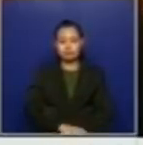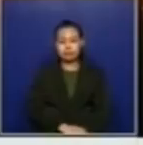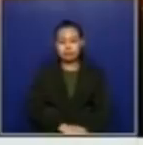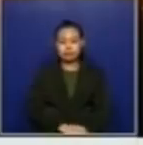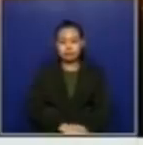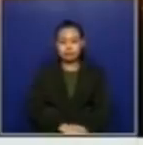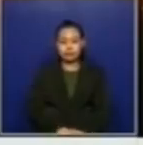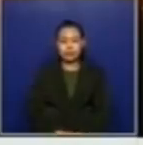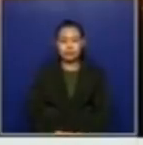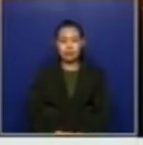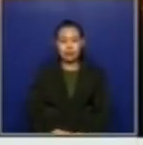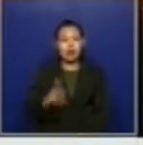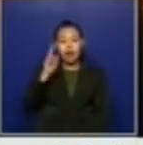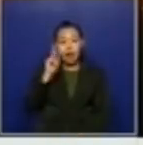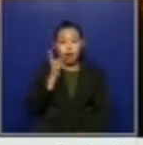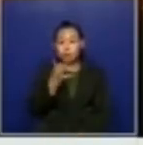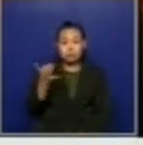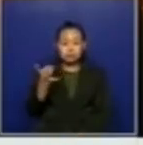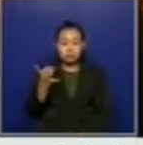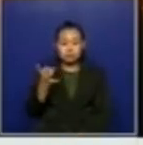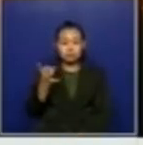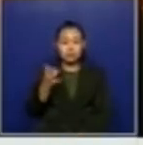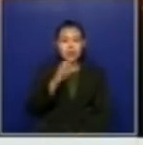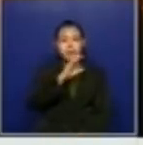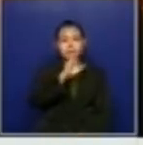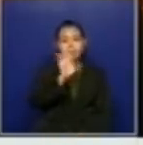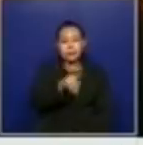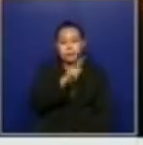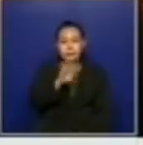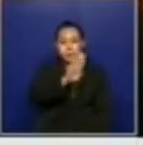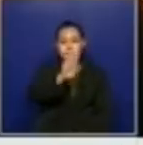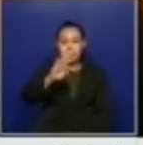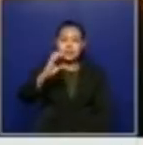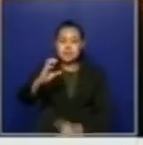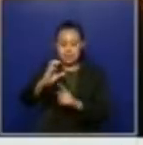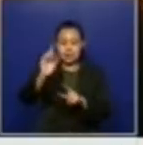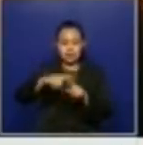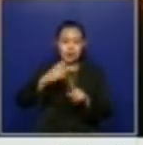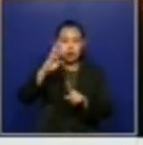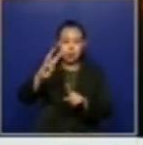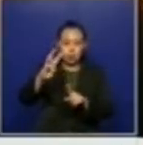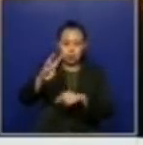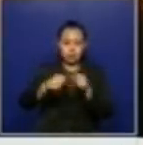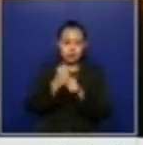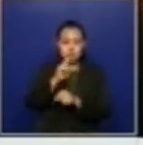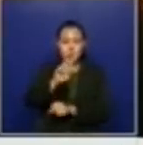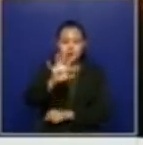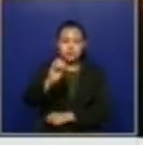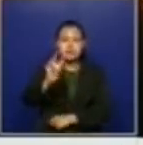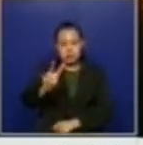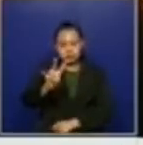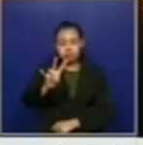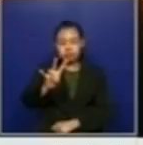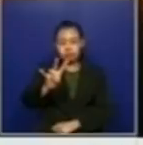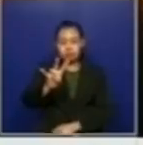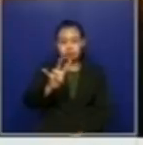สำนักข่าวอะไรครับสำนักข่าว BBC ครับเมื่อเดือนมิถุนายน2557ครับเขา